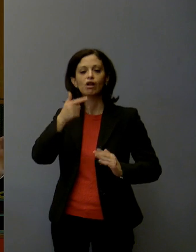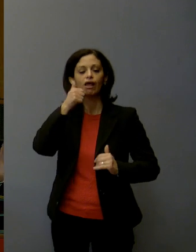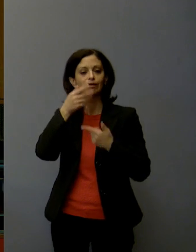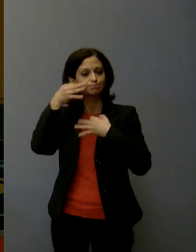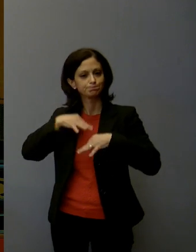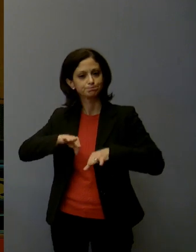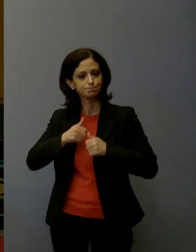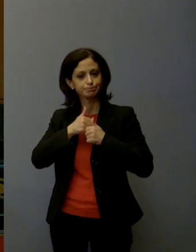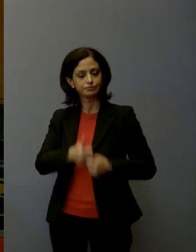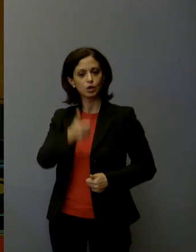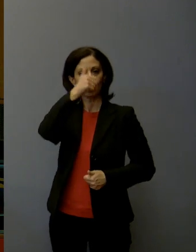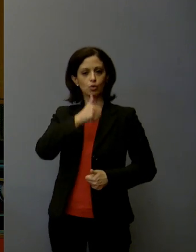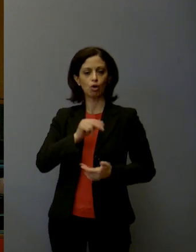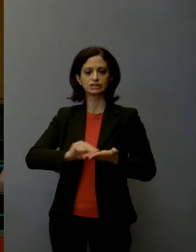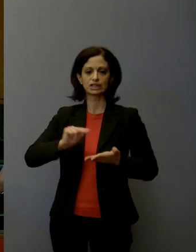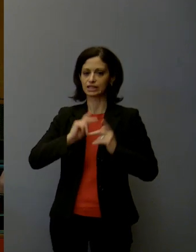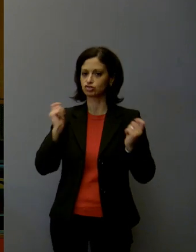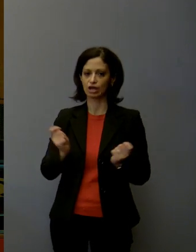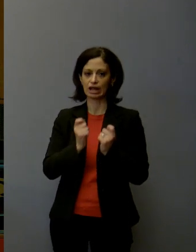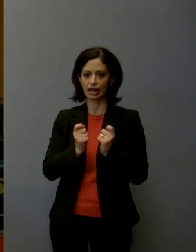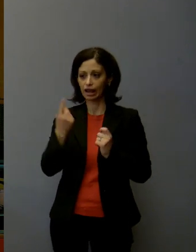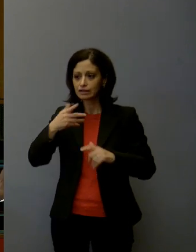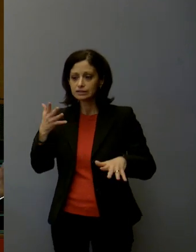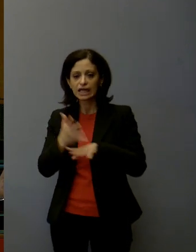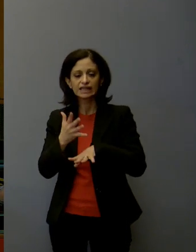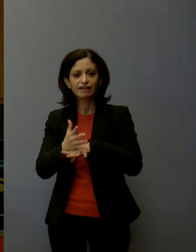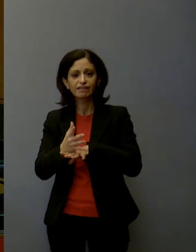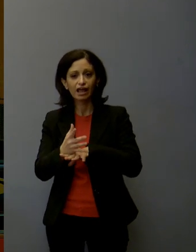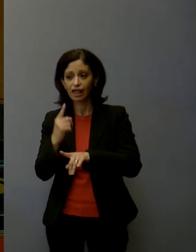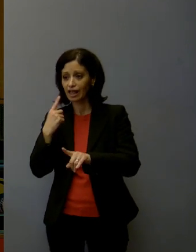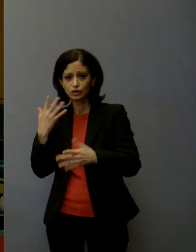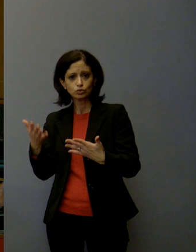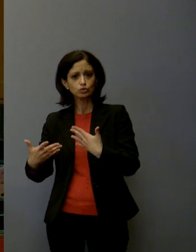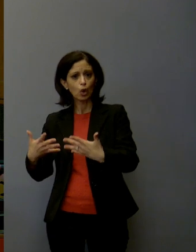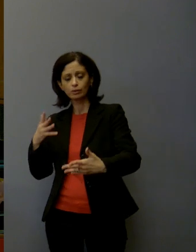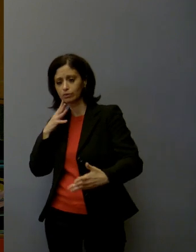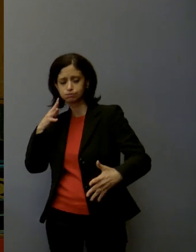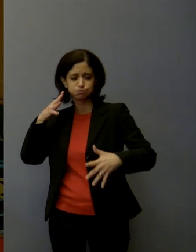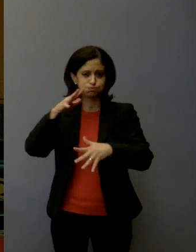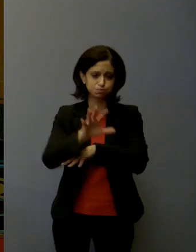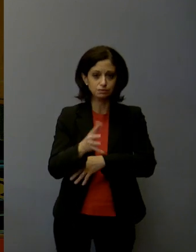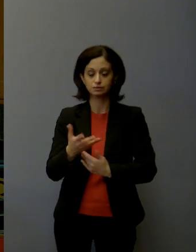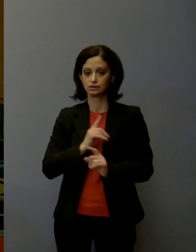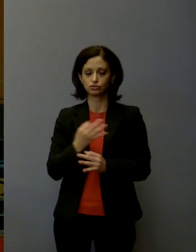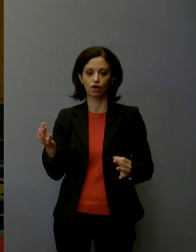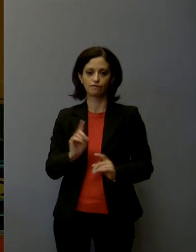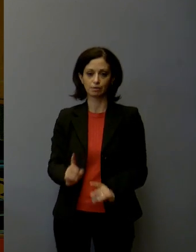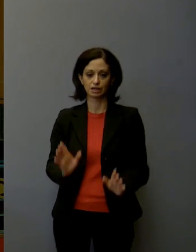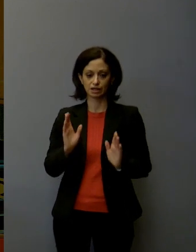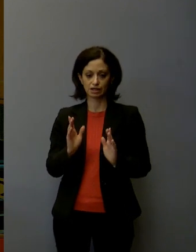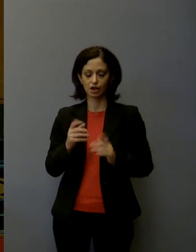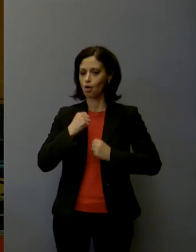il ruolo del segretario generale che ogni qualvolta interviene non c'è una Levata di scudi non mi sembra